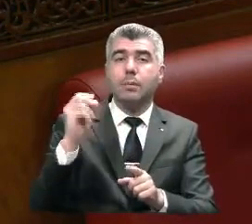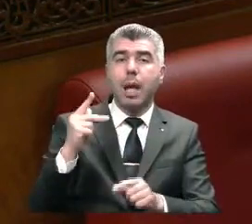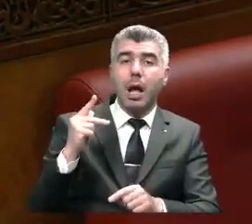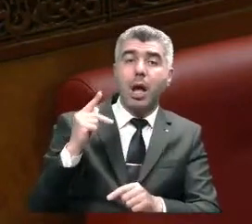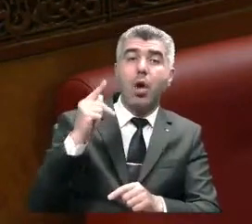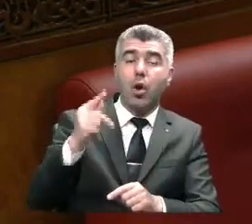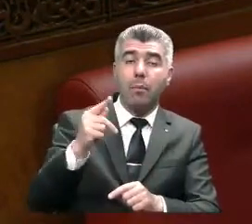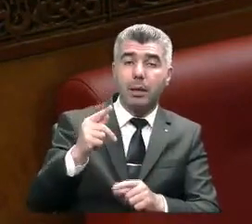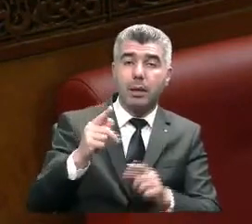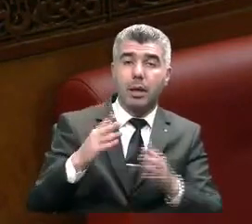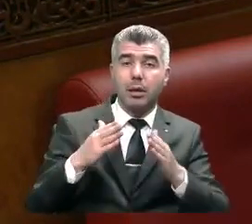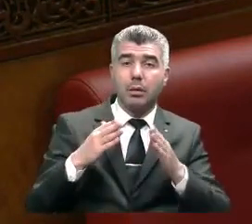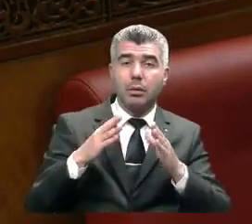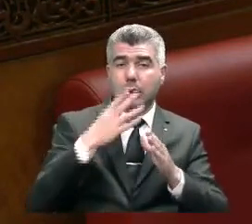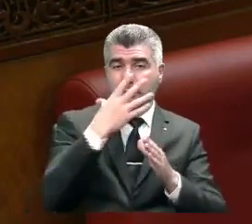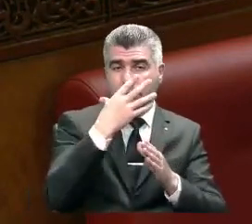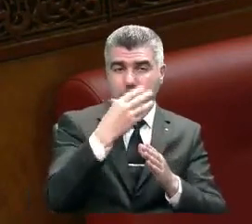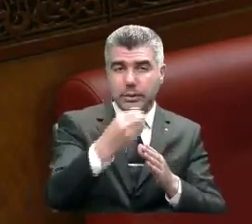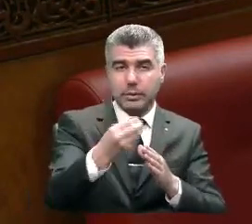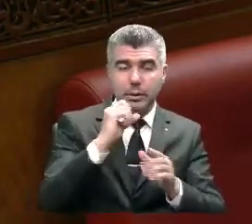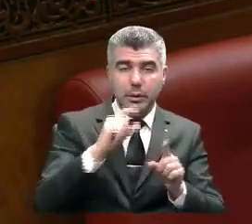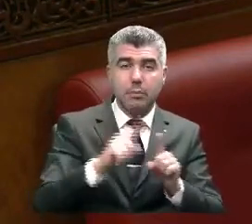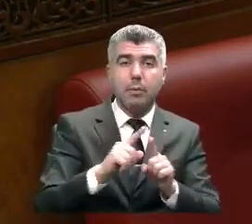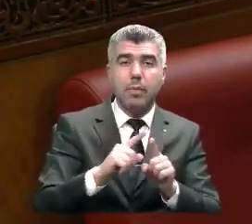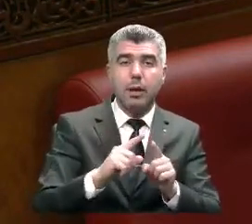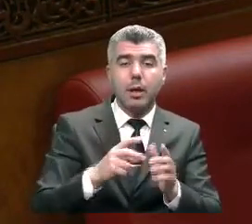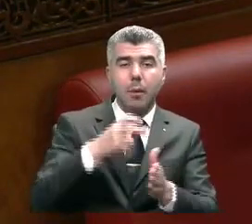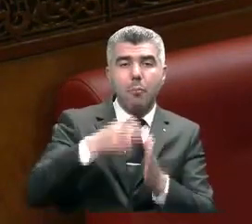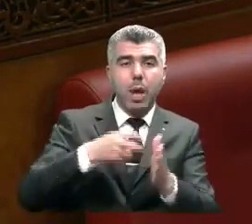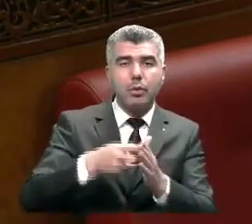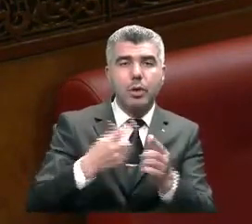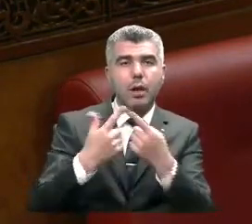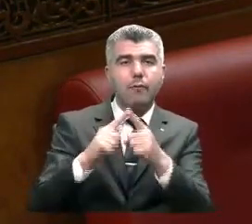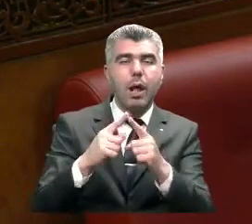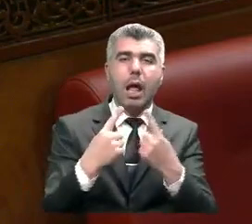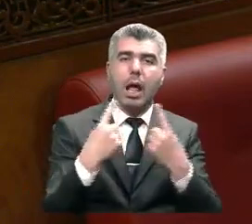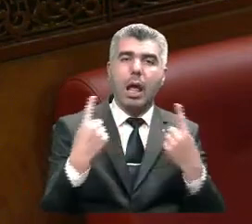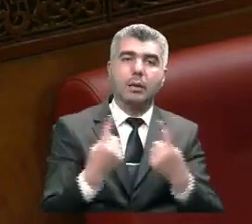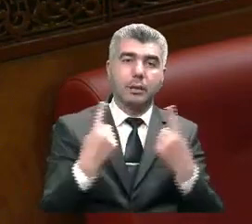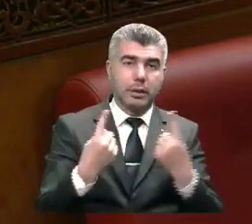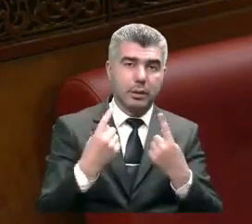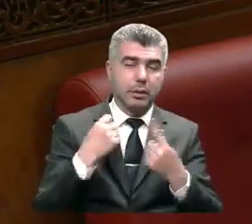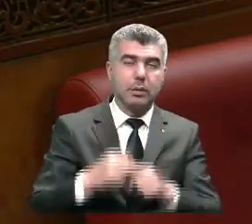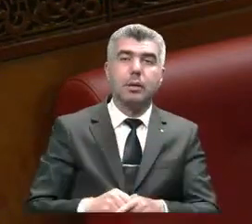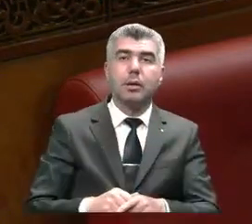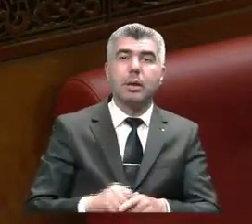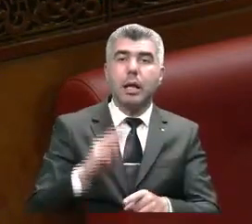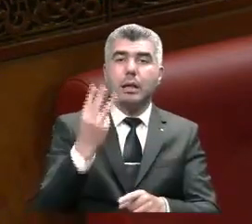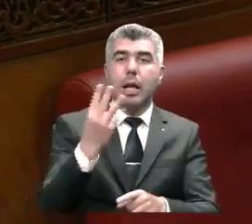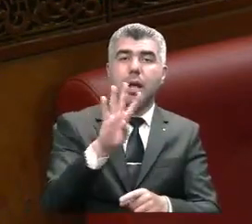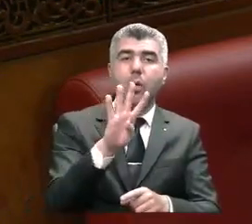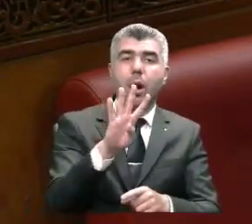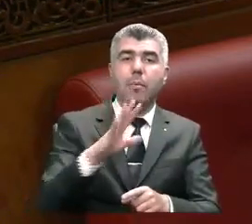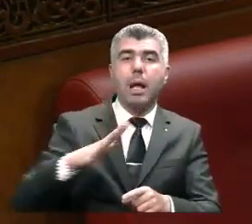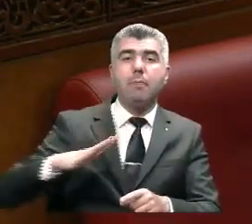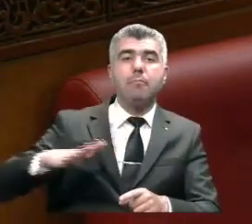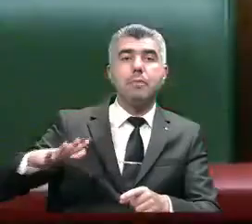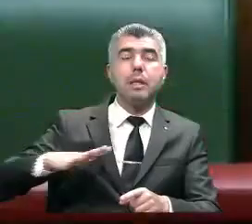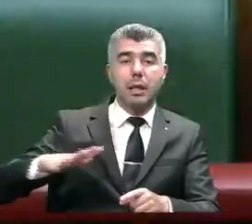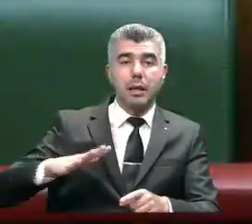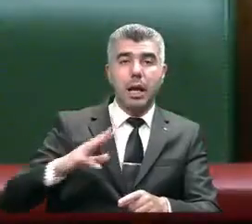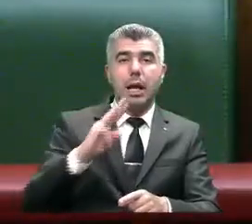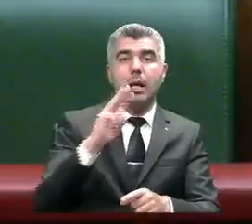للسرعه الفائقه و 3800 م من الخطوط السكاكي الكلاسيكيه الجديده اللي غادي تربط 43 مدينه مغربيه عوض